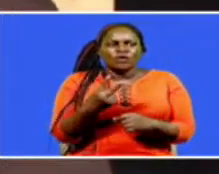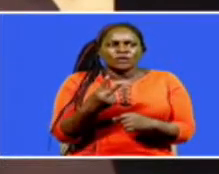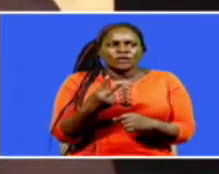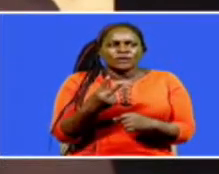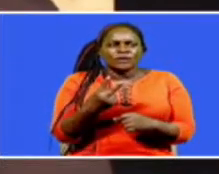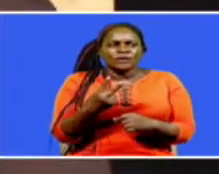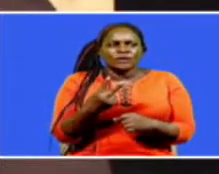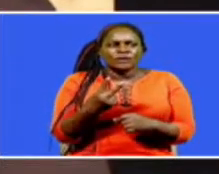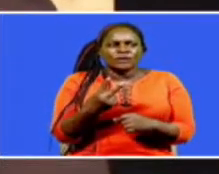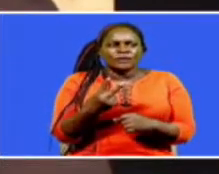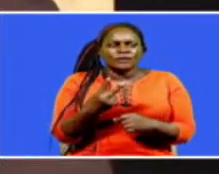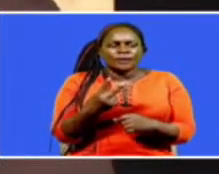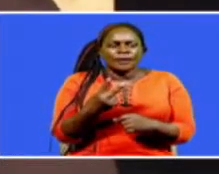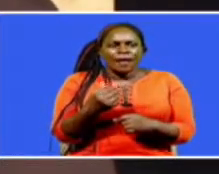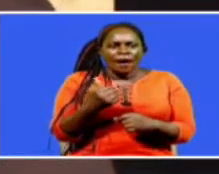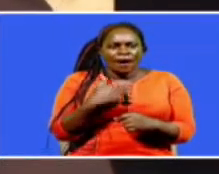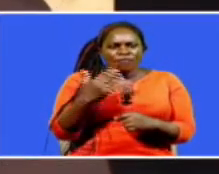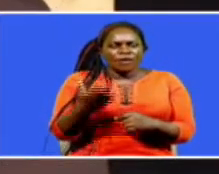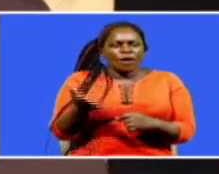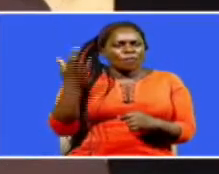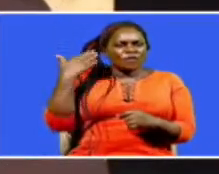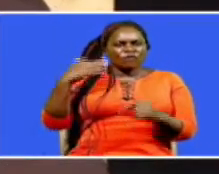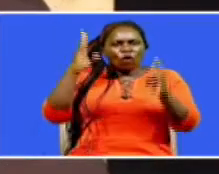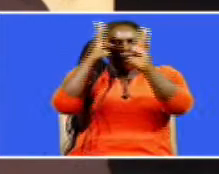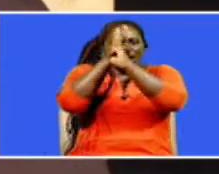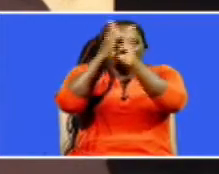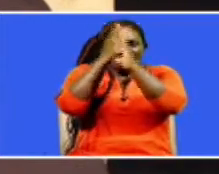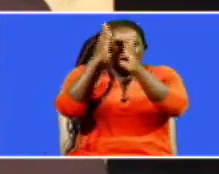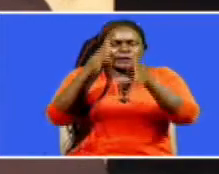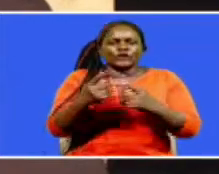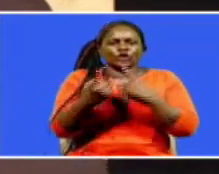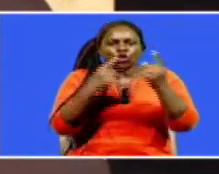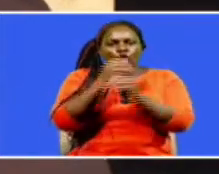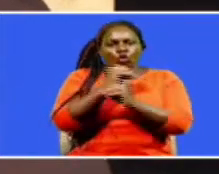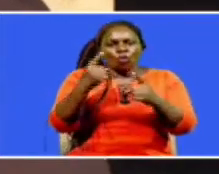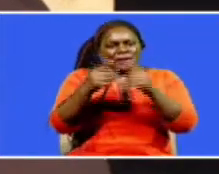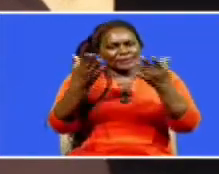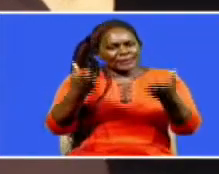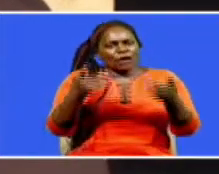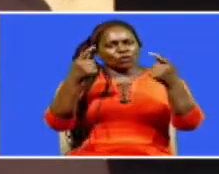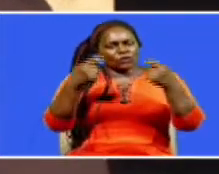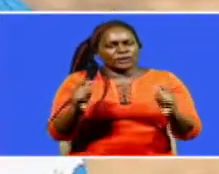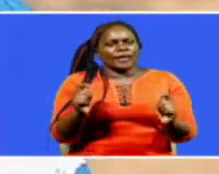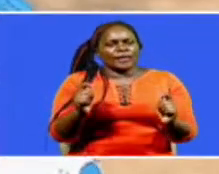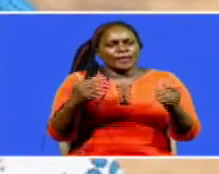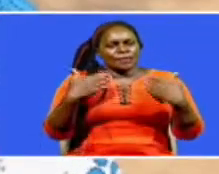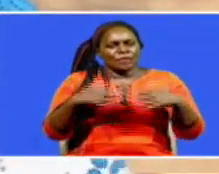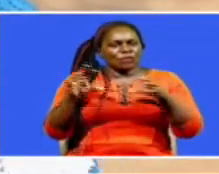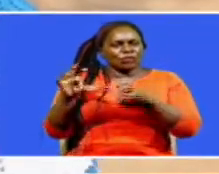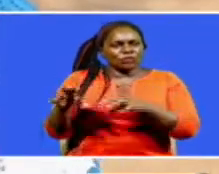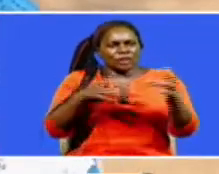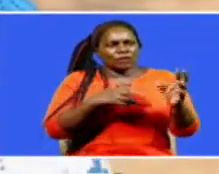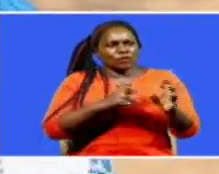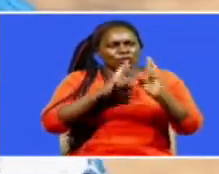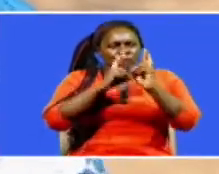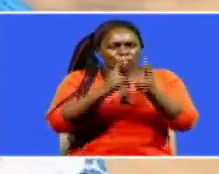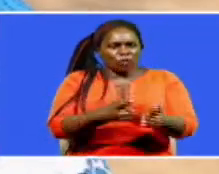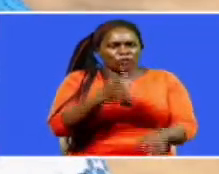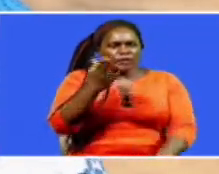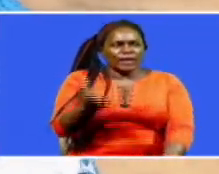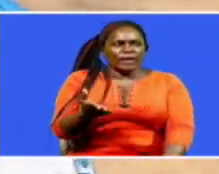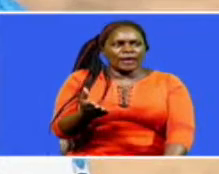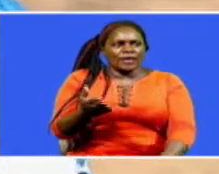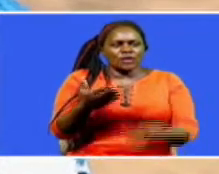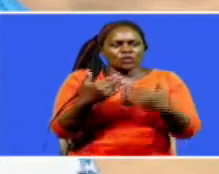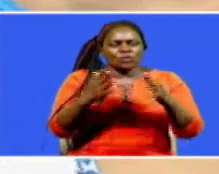vile saa hii iko. Tulikuwa tunaficha tukiongea. Watoto wanahangaika. Tukipeleka ripoti haraka ndio